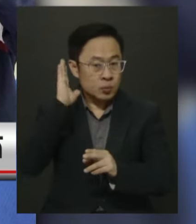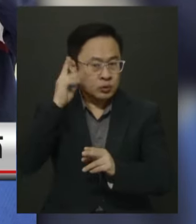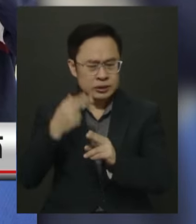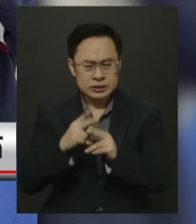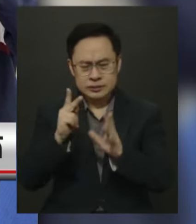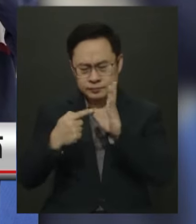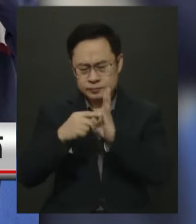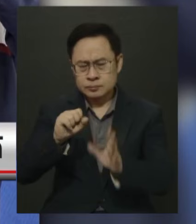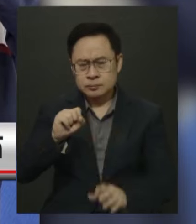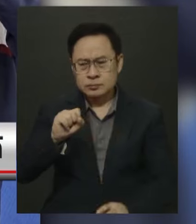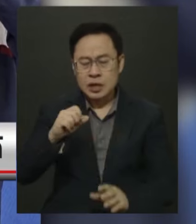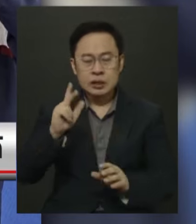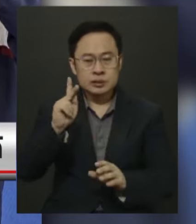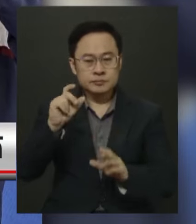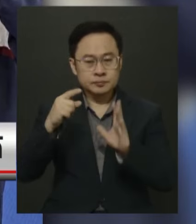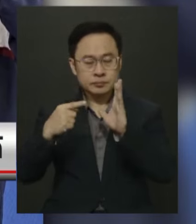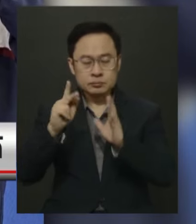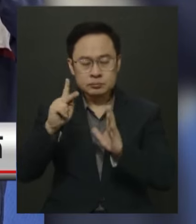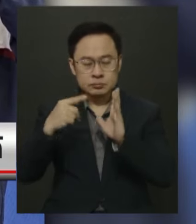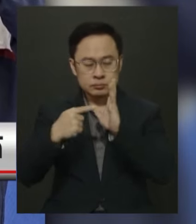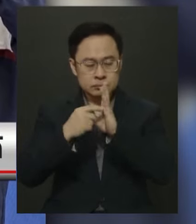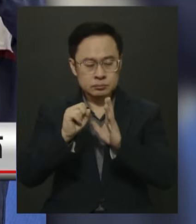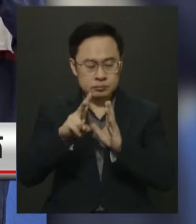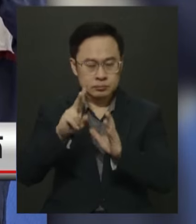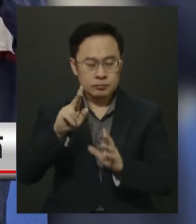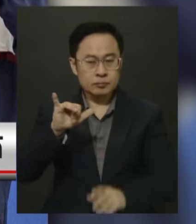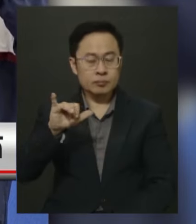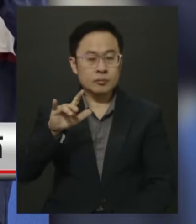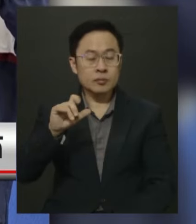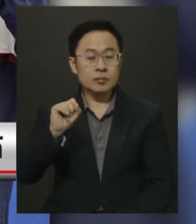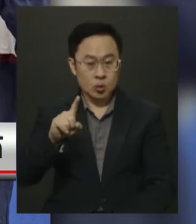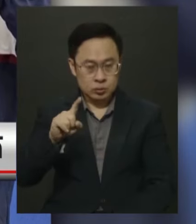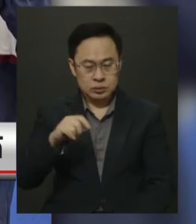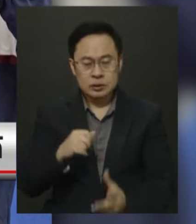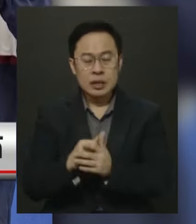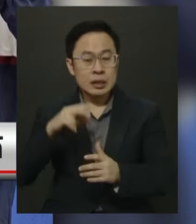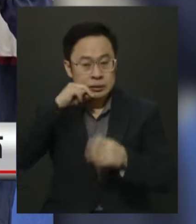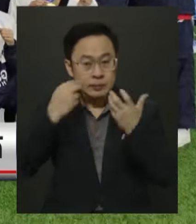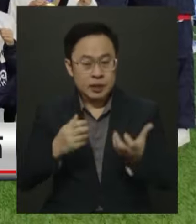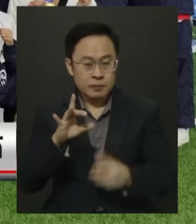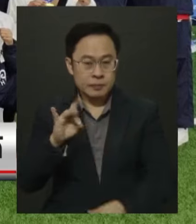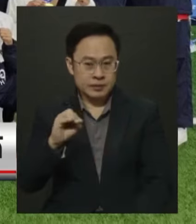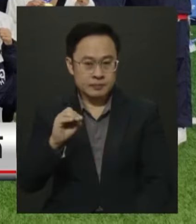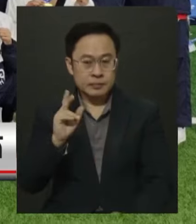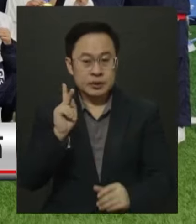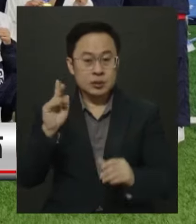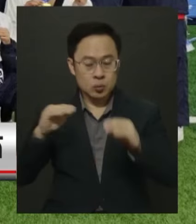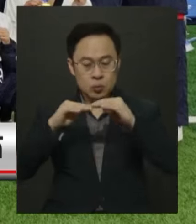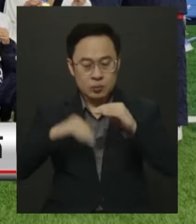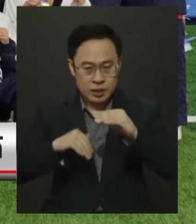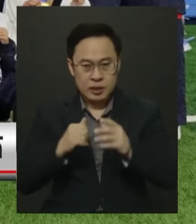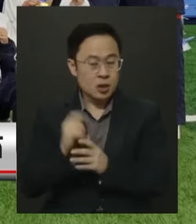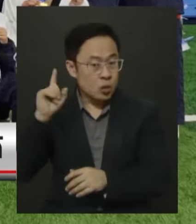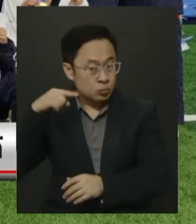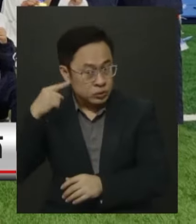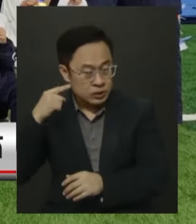พร้อมปัจจุนะคะในรุ่นน้ำหนักไม่เกิน68กิโลกรัมแล้วก็นางสาวอัยริสาสุขสวัสดิ์ค่ะรุ่นน้ำหนักไม่เกิน